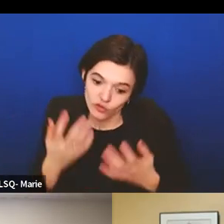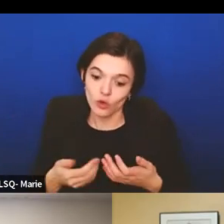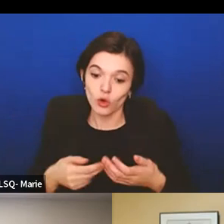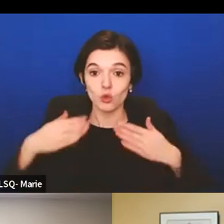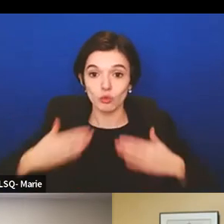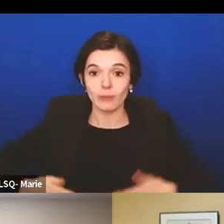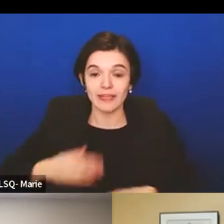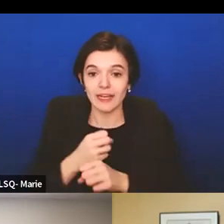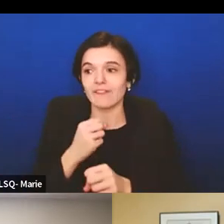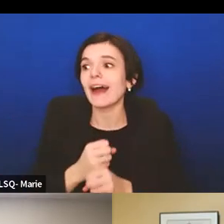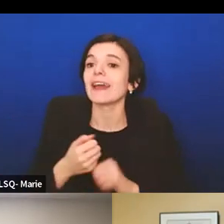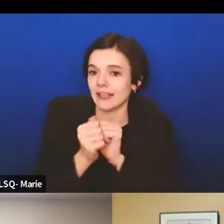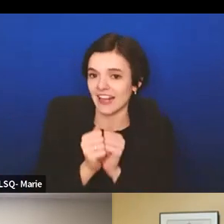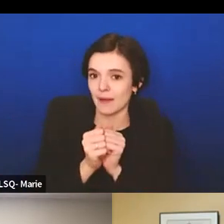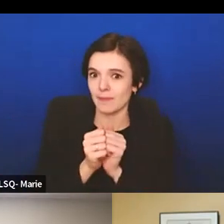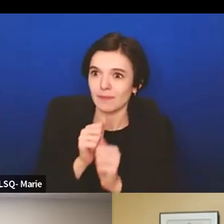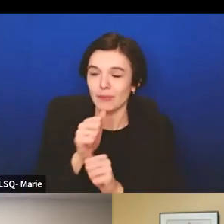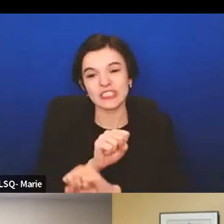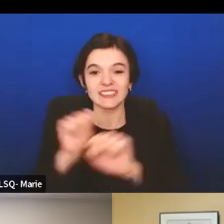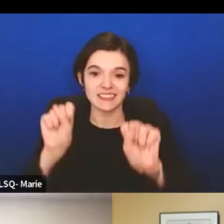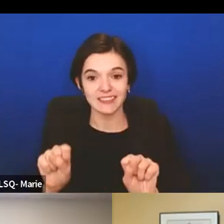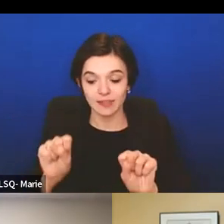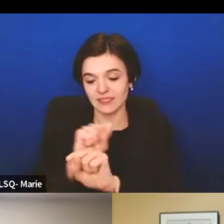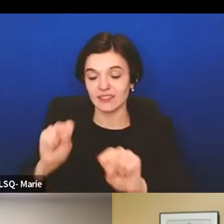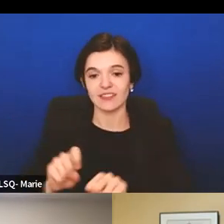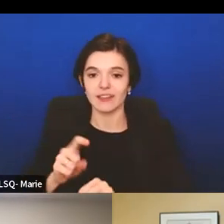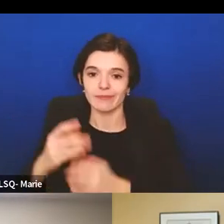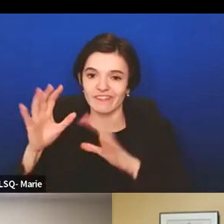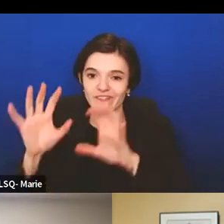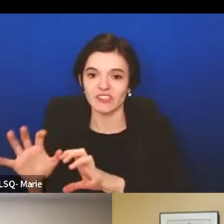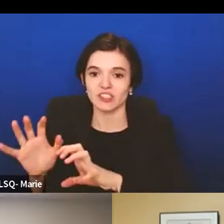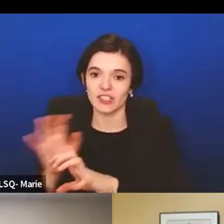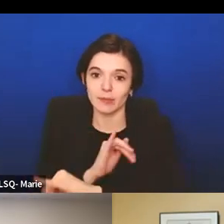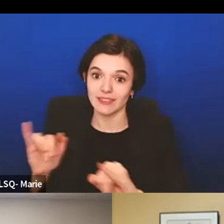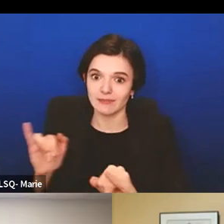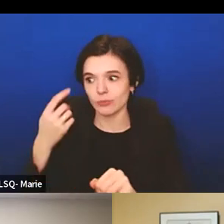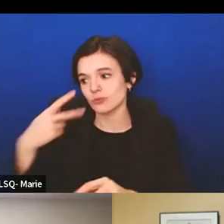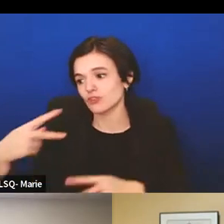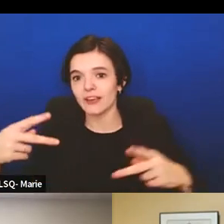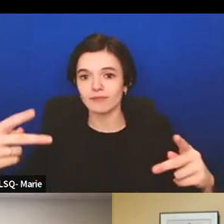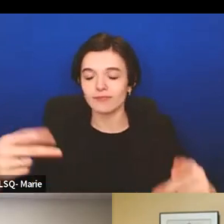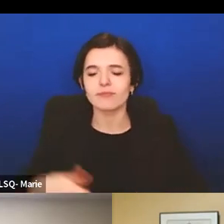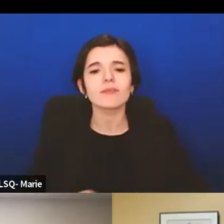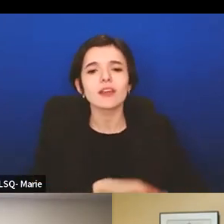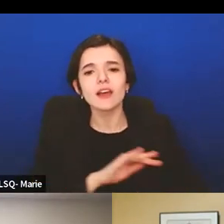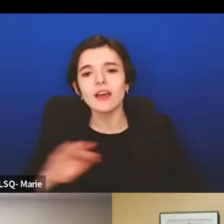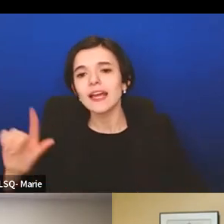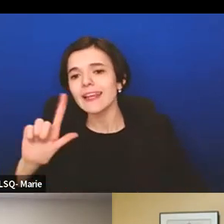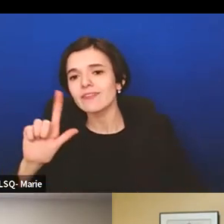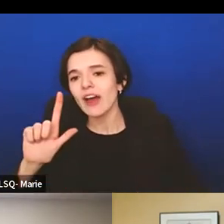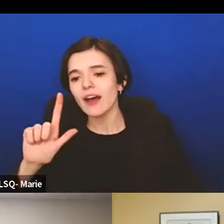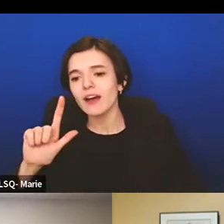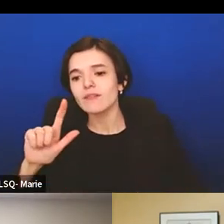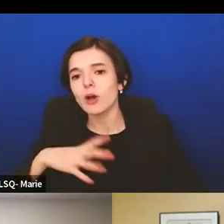malheureusement. Sur ce, je vois qu'on a dépassé l'heure. Linda, je crois qu'il y avait quelques annoncements de fin de webinaire à faire.